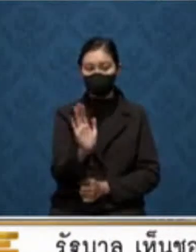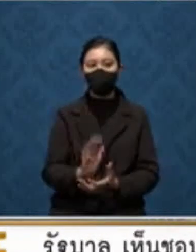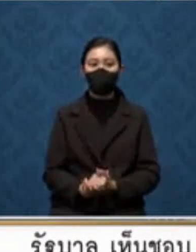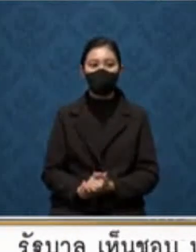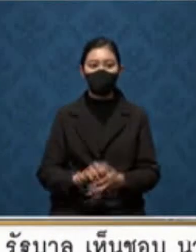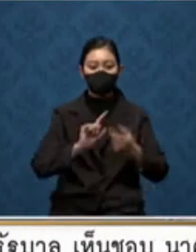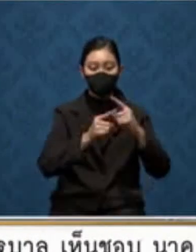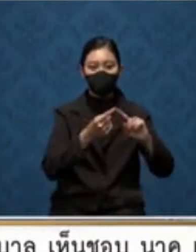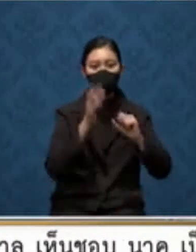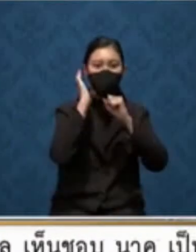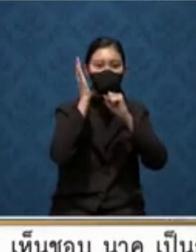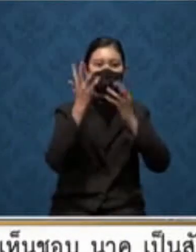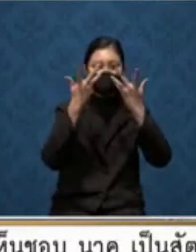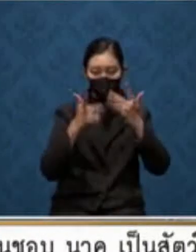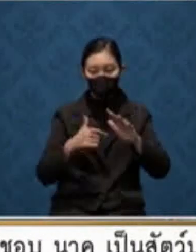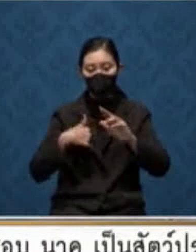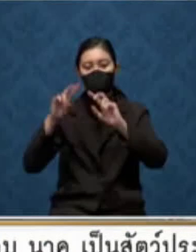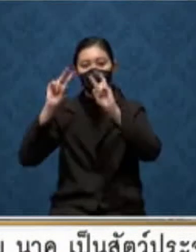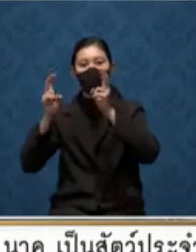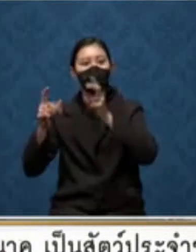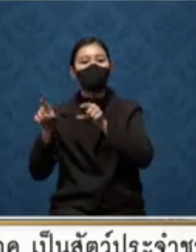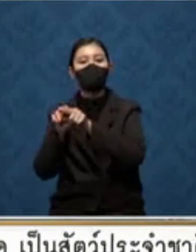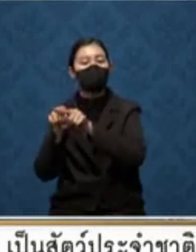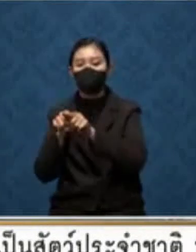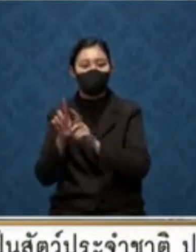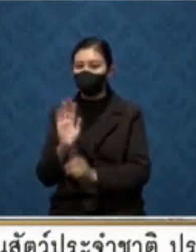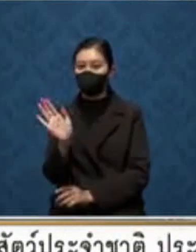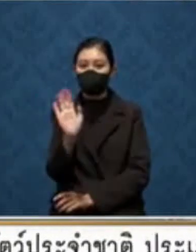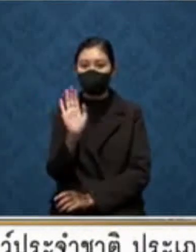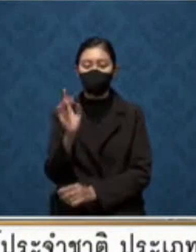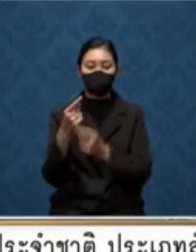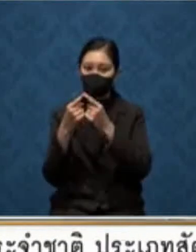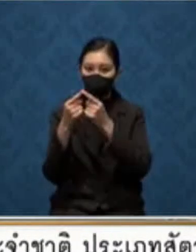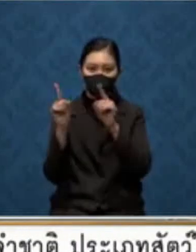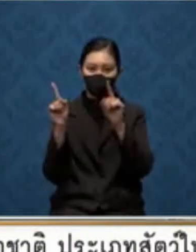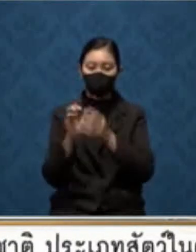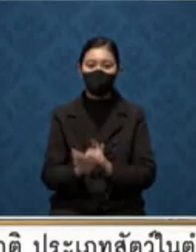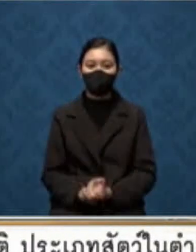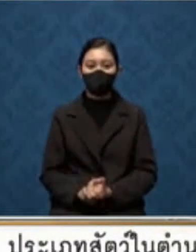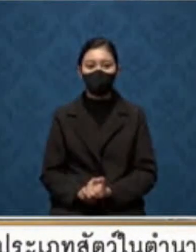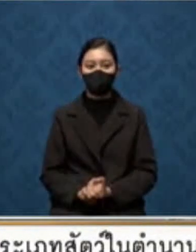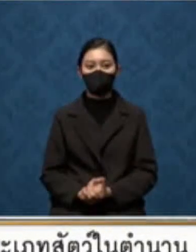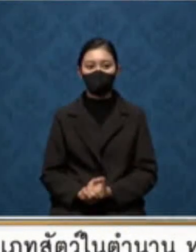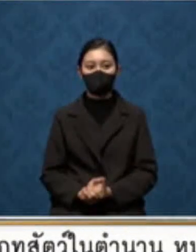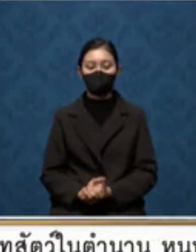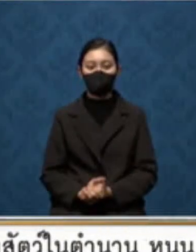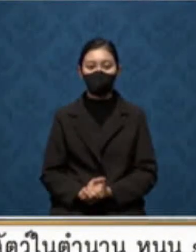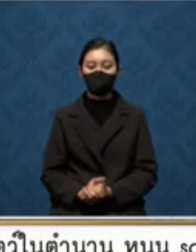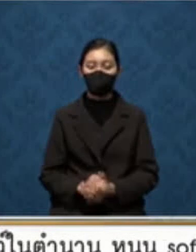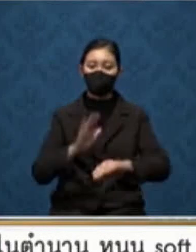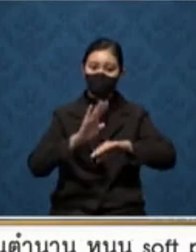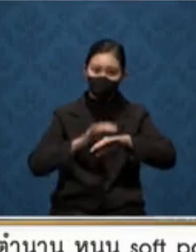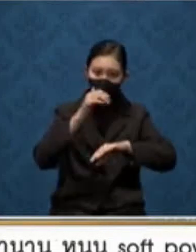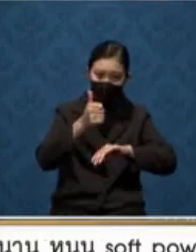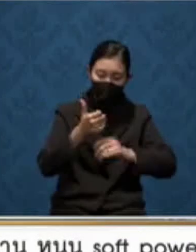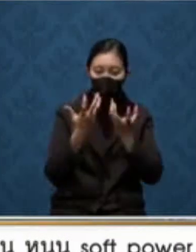พ่งออกมาเมอวานว่าอันไหนมันเหมาะกับข้อทจริของประเทศและศักยภาพของผู้ประกอบการมากก่ากั